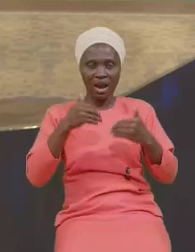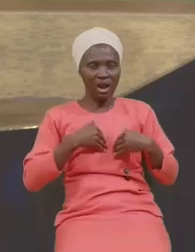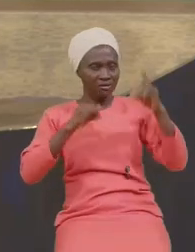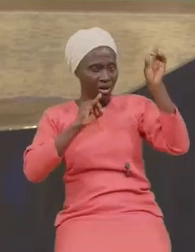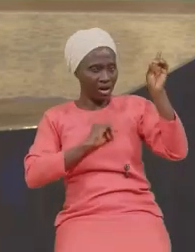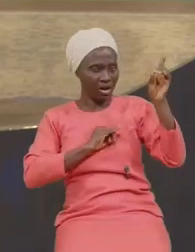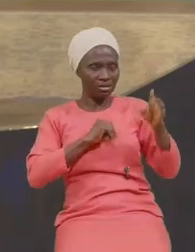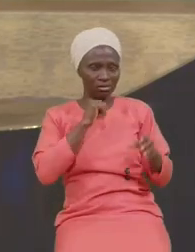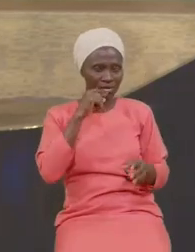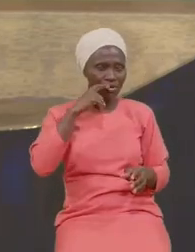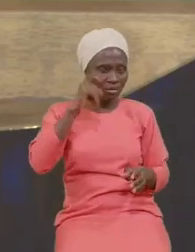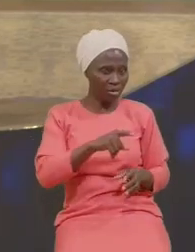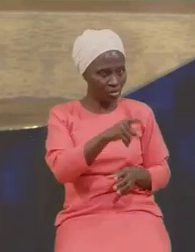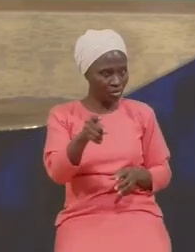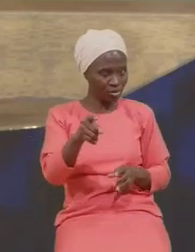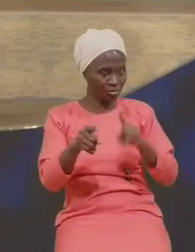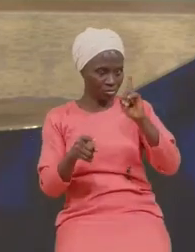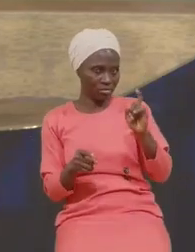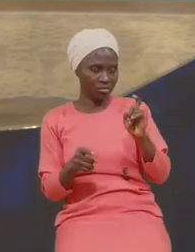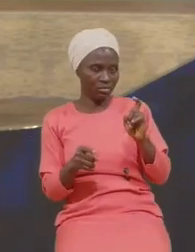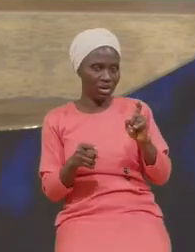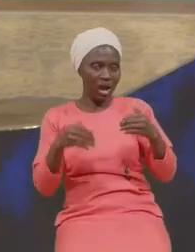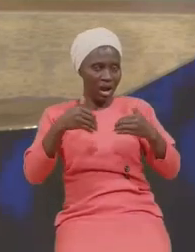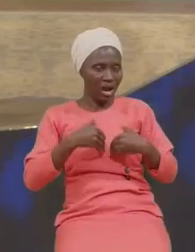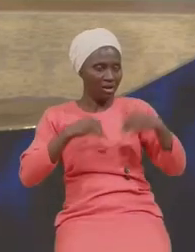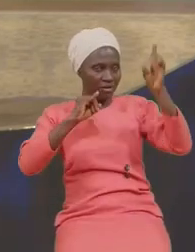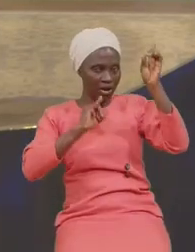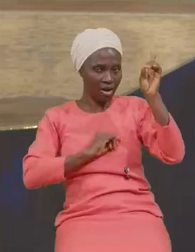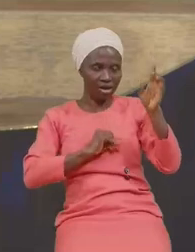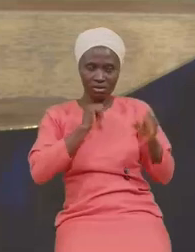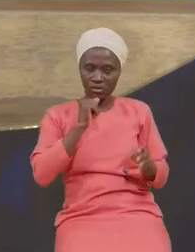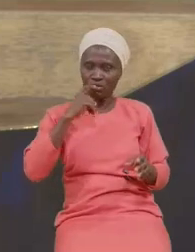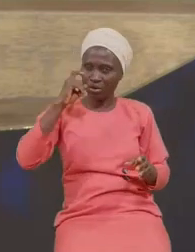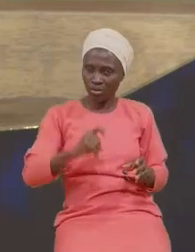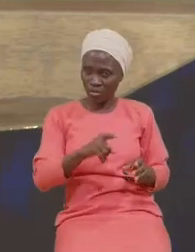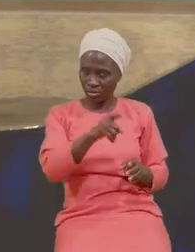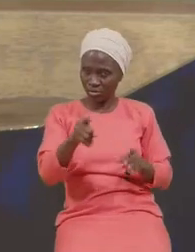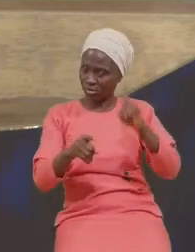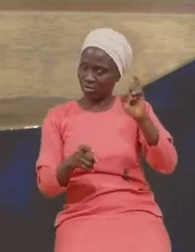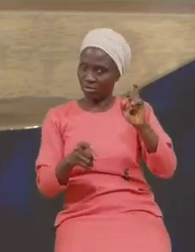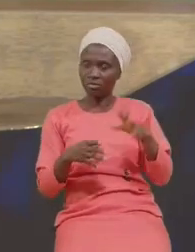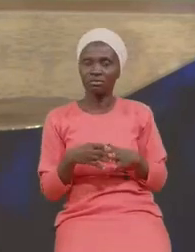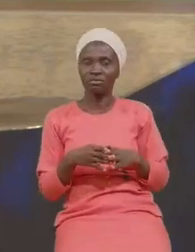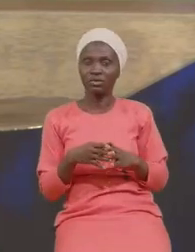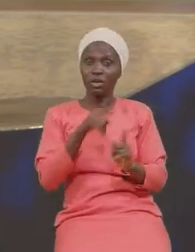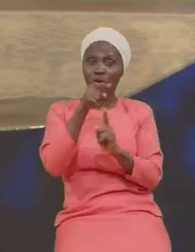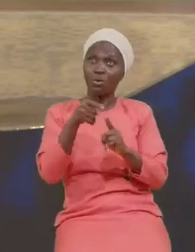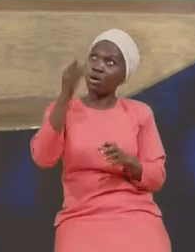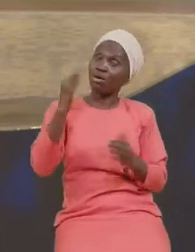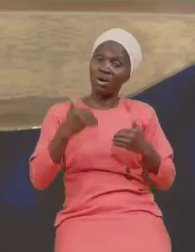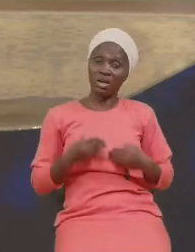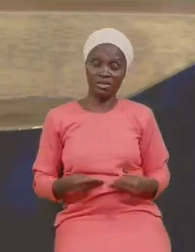cette ordre ne t'ai-je pas donné cet ordre lorsque Dieu t'a donné un commandement